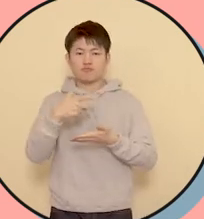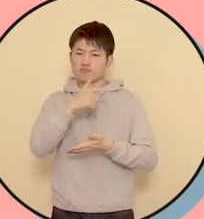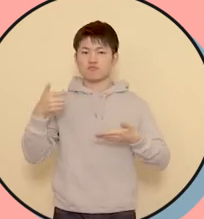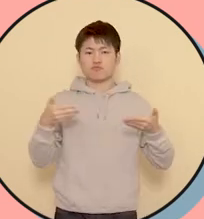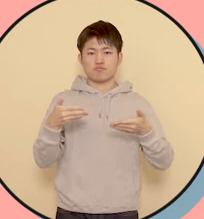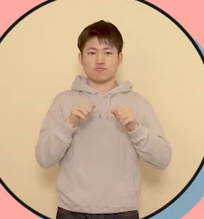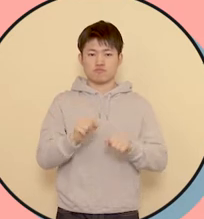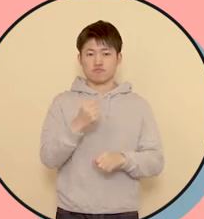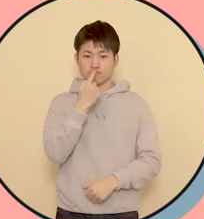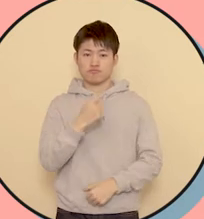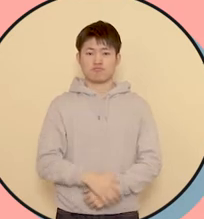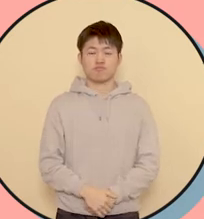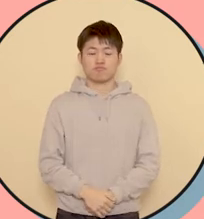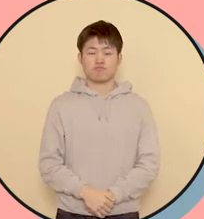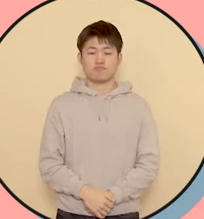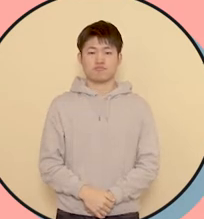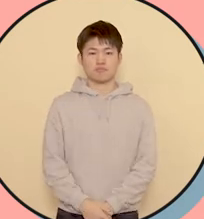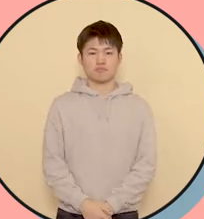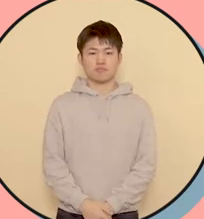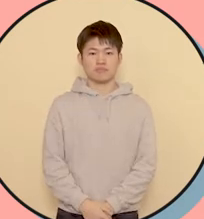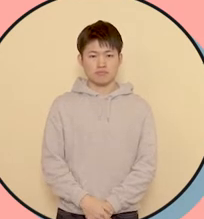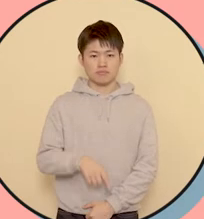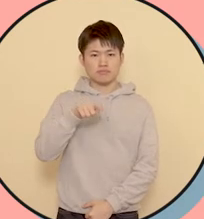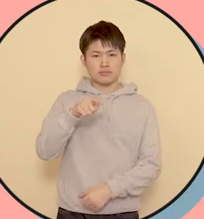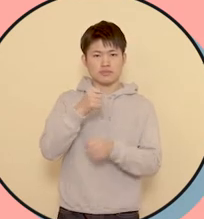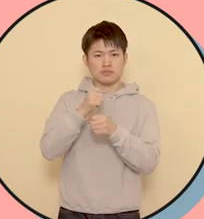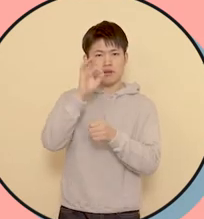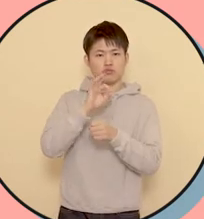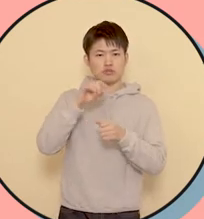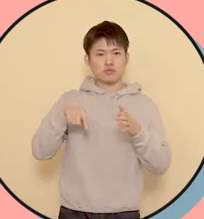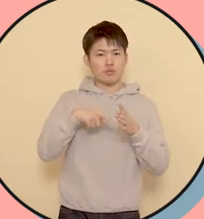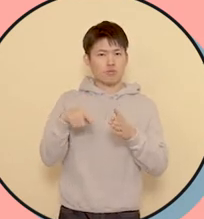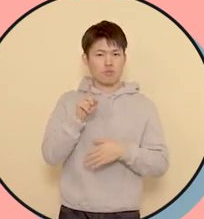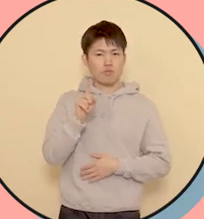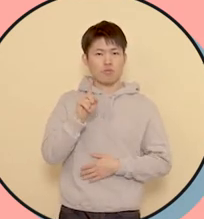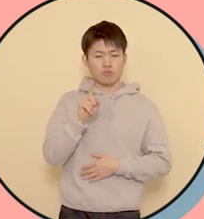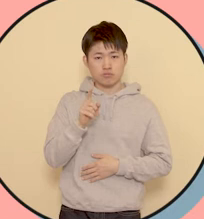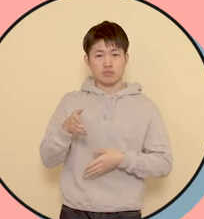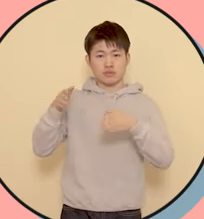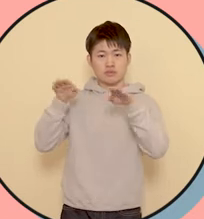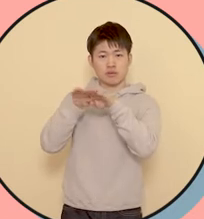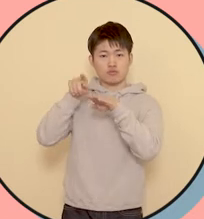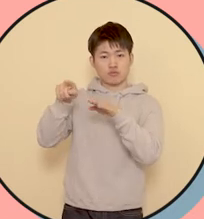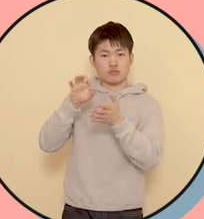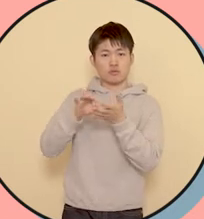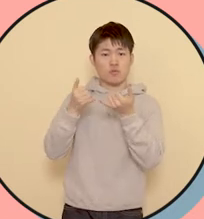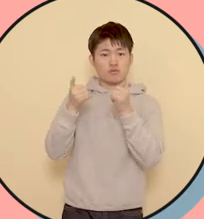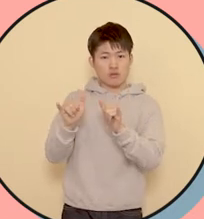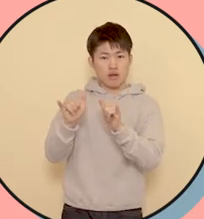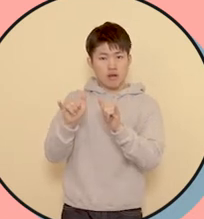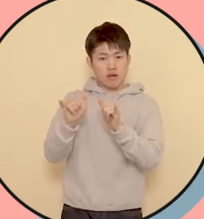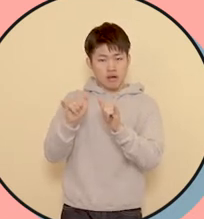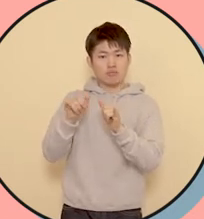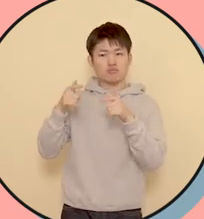ていくような、仕事をしています。 この作品の概要は、この施設の利用者さん、皆さ